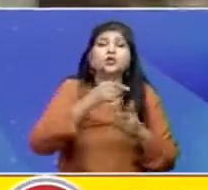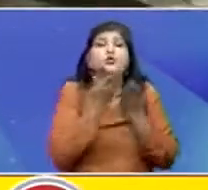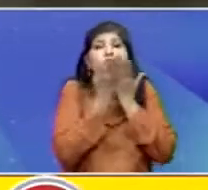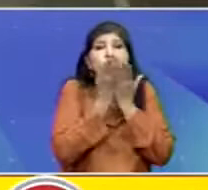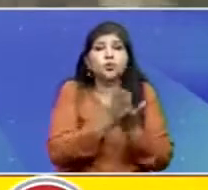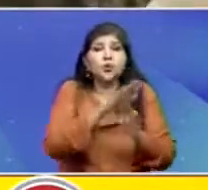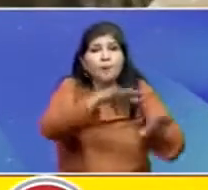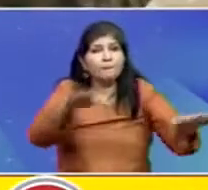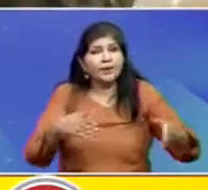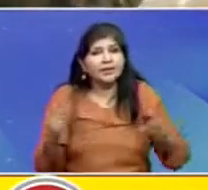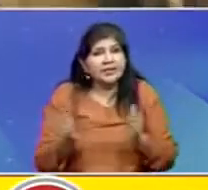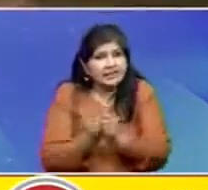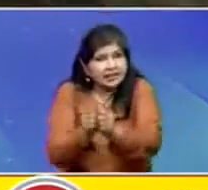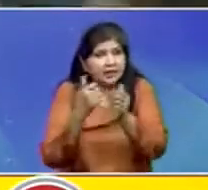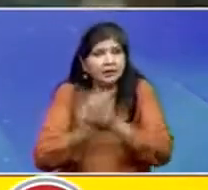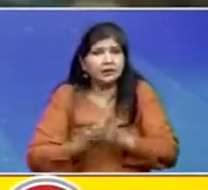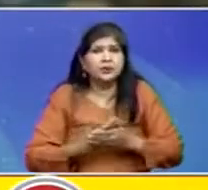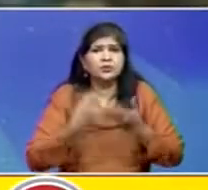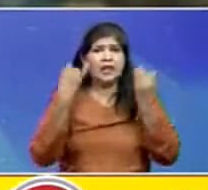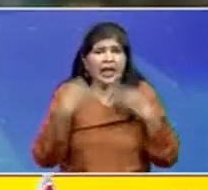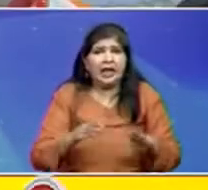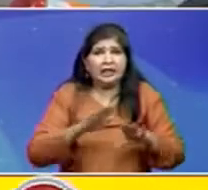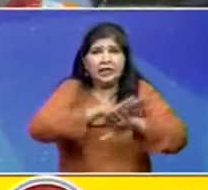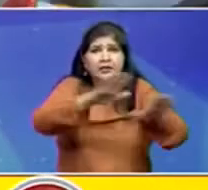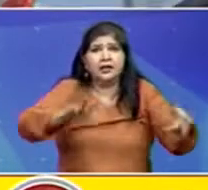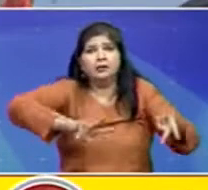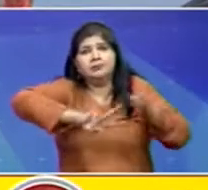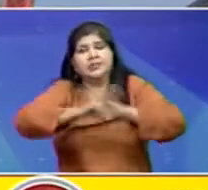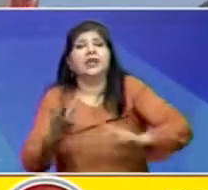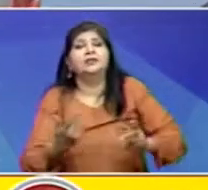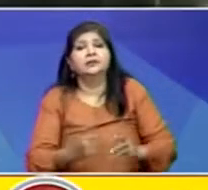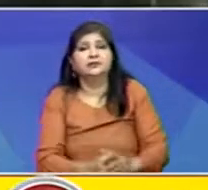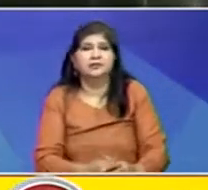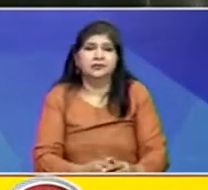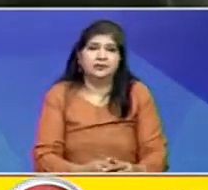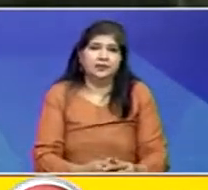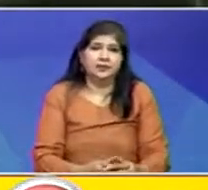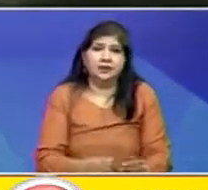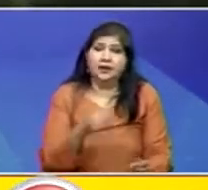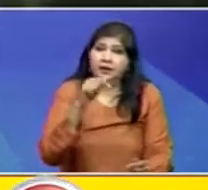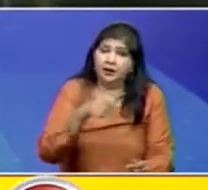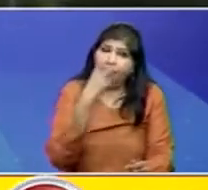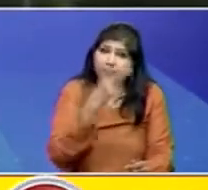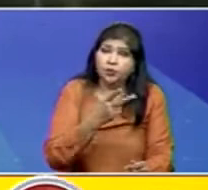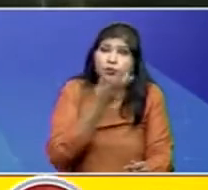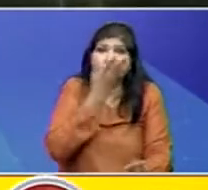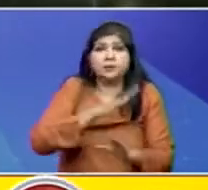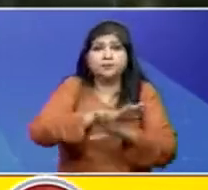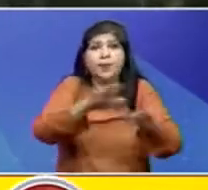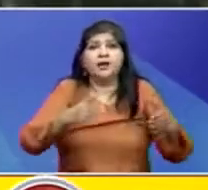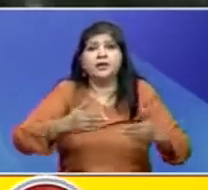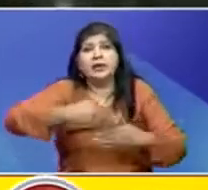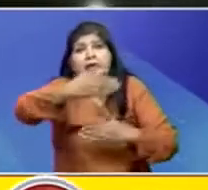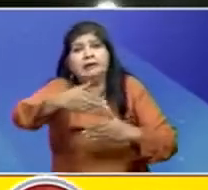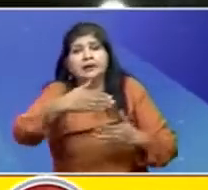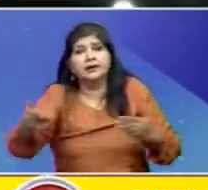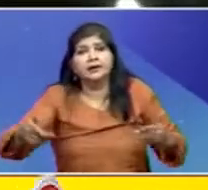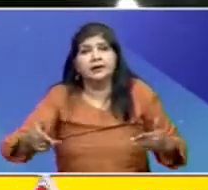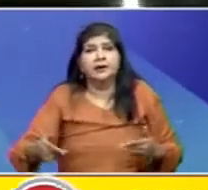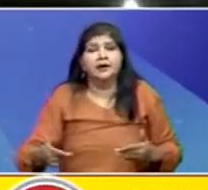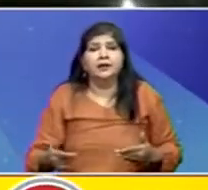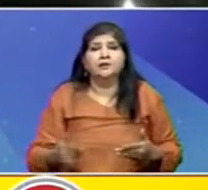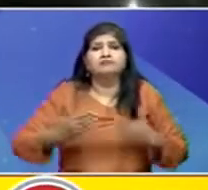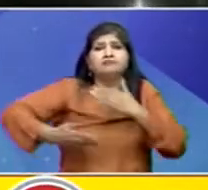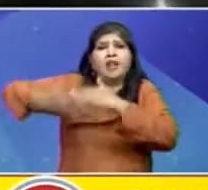बच्चों की मदद से उस गंदे तालाब का काया कल्प हो गया है अब उस सरोवर के किनारे रेटेनिंग